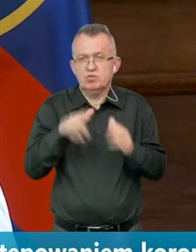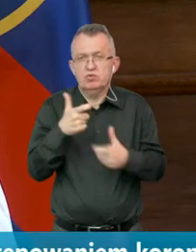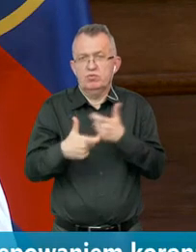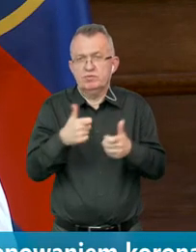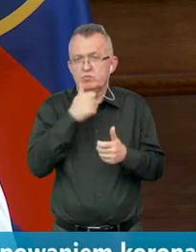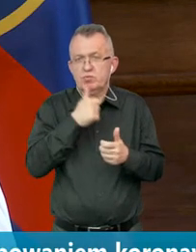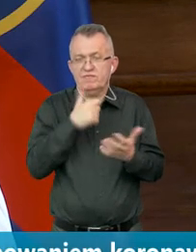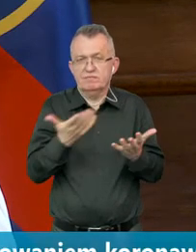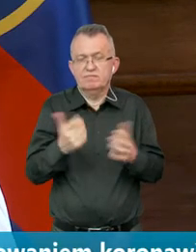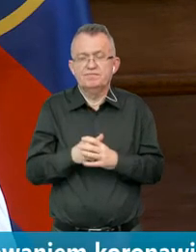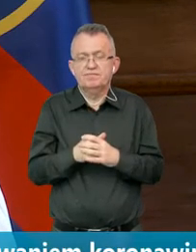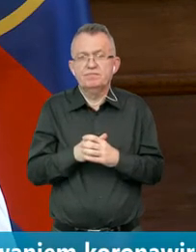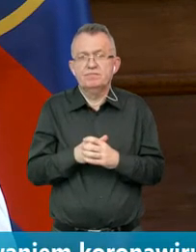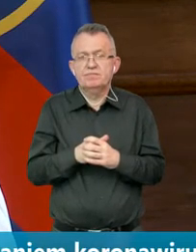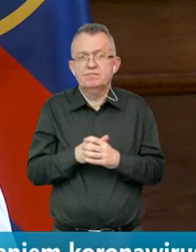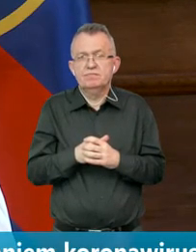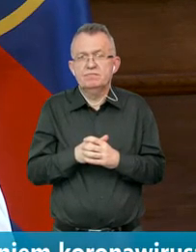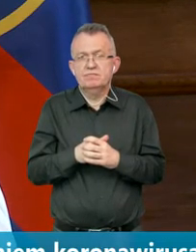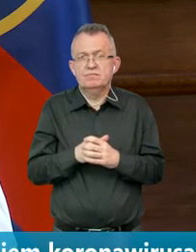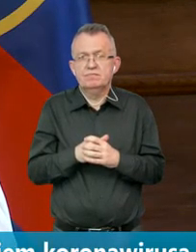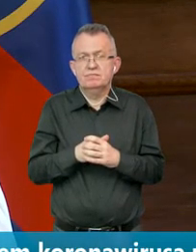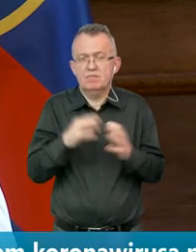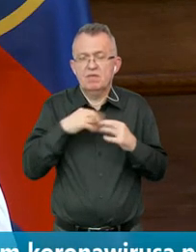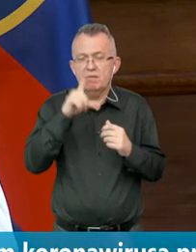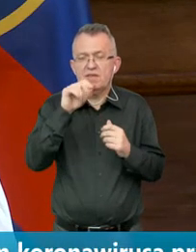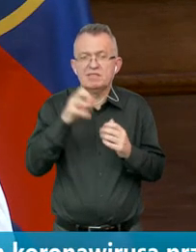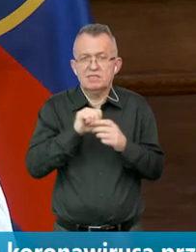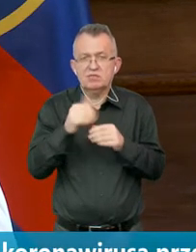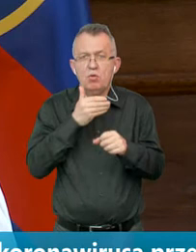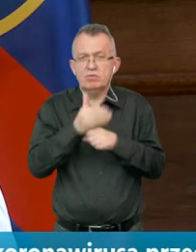spróbować gdzieś zrealizować. Pani Patrycja, czy jest